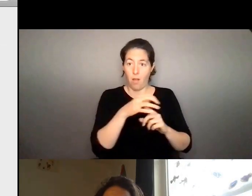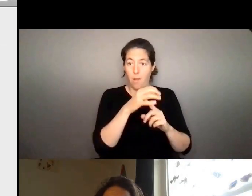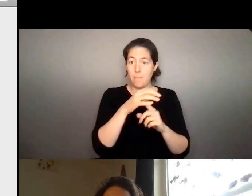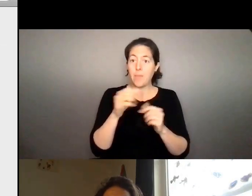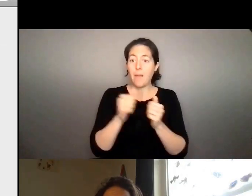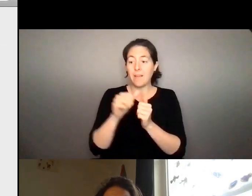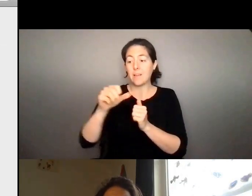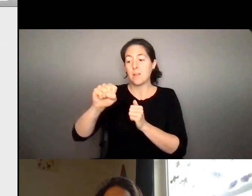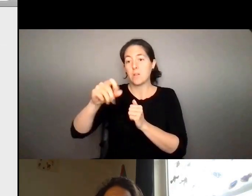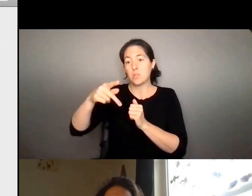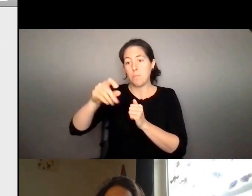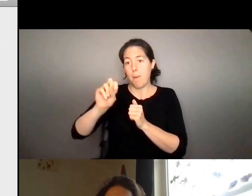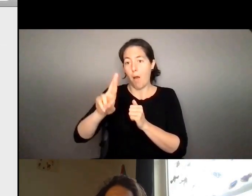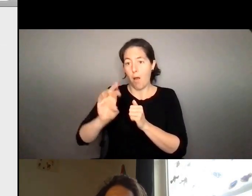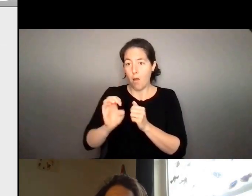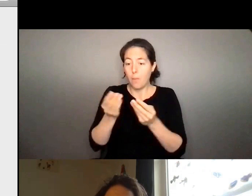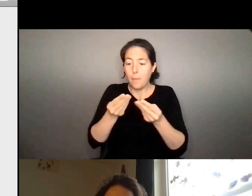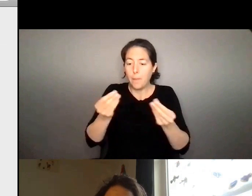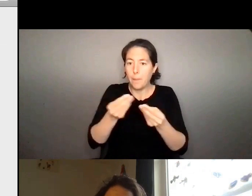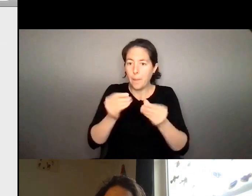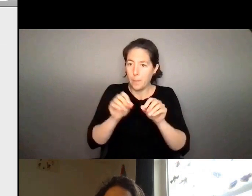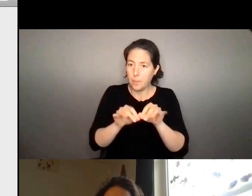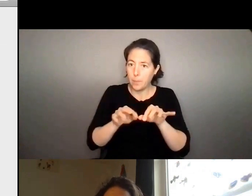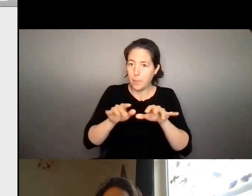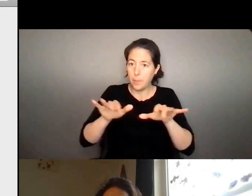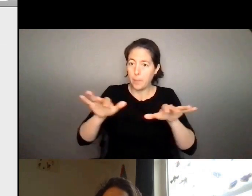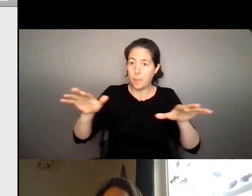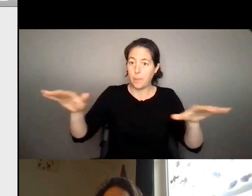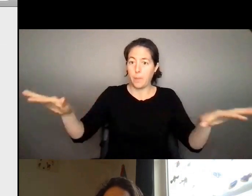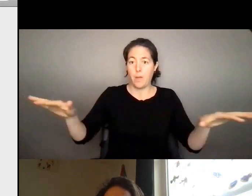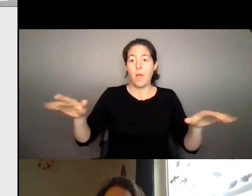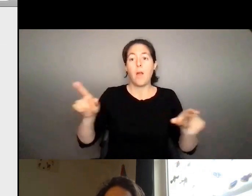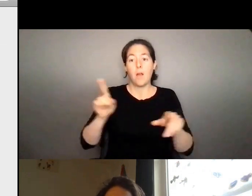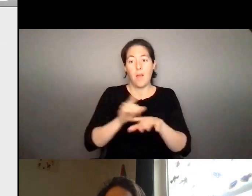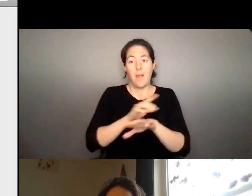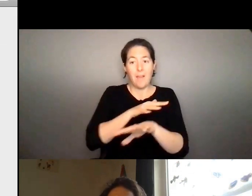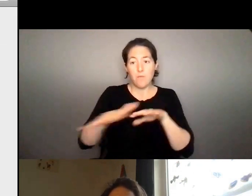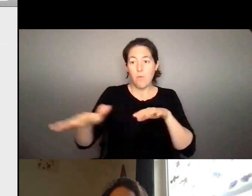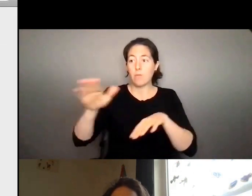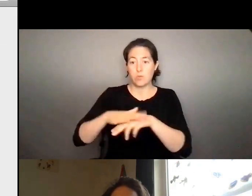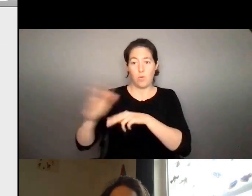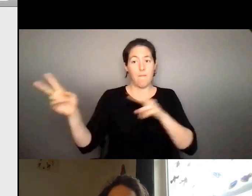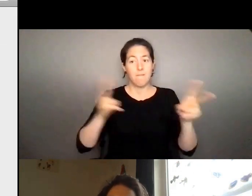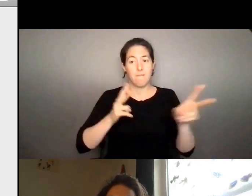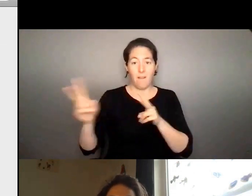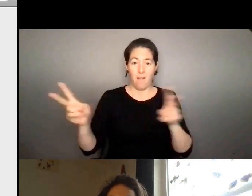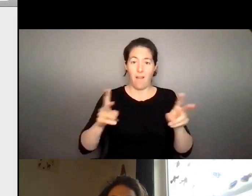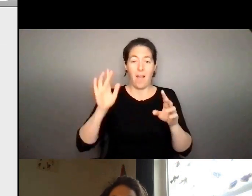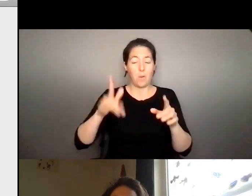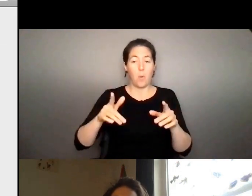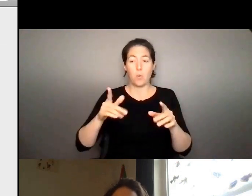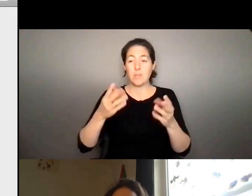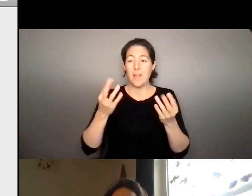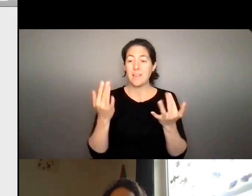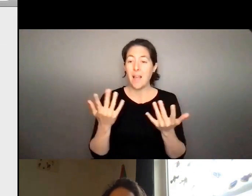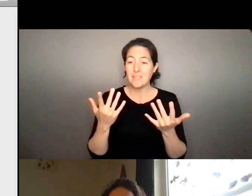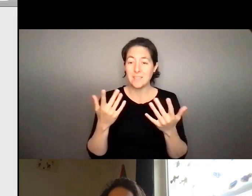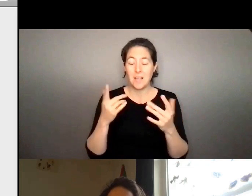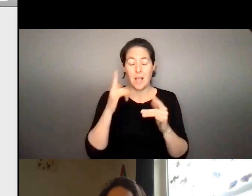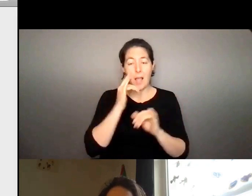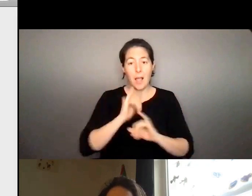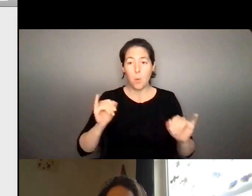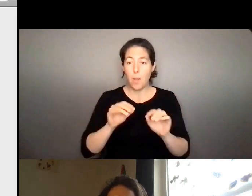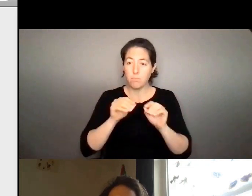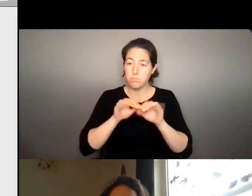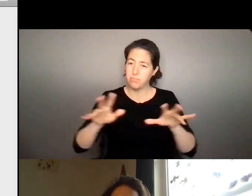leurs spores, il va avoir une influence même sur la force puis le cours des vents, parce qu'on a une quantité incroyable de matière qui est